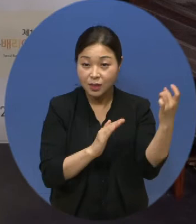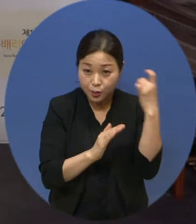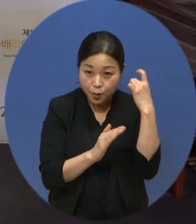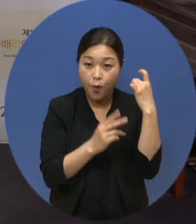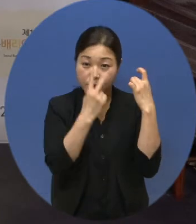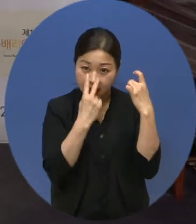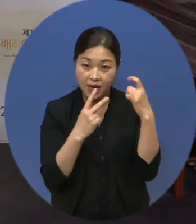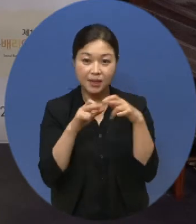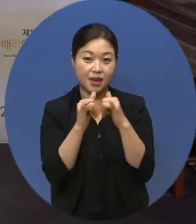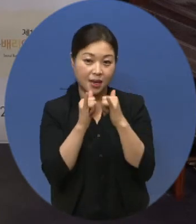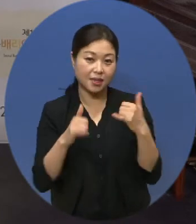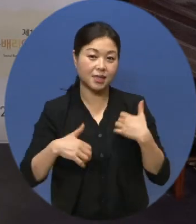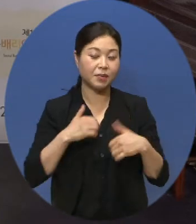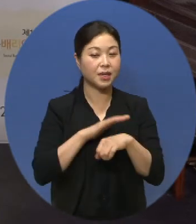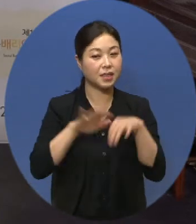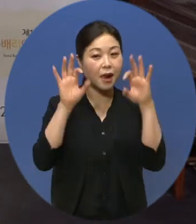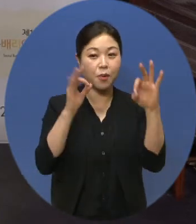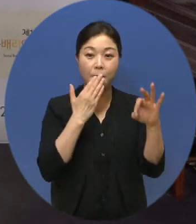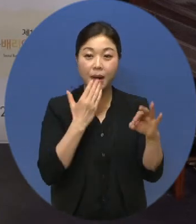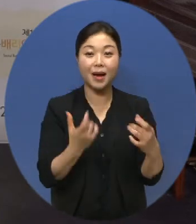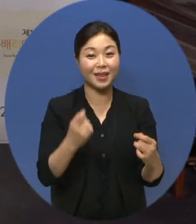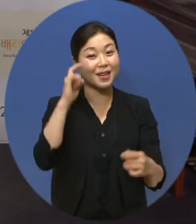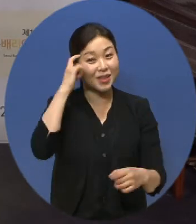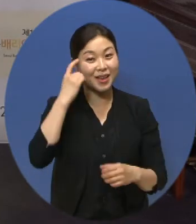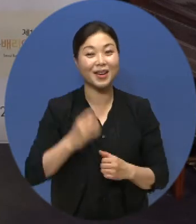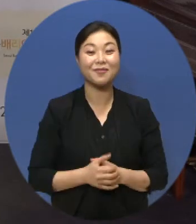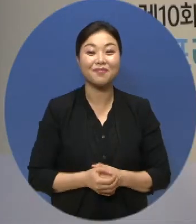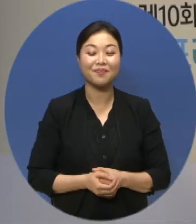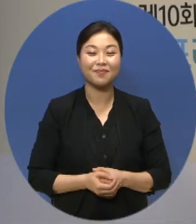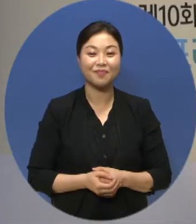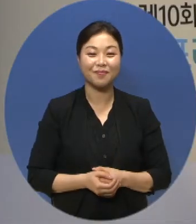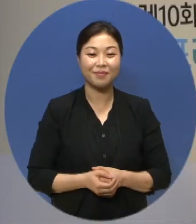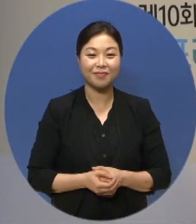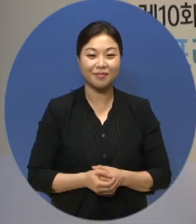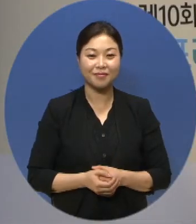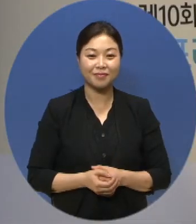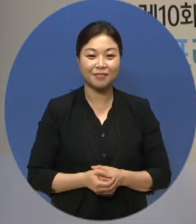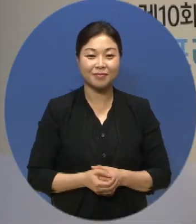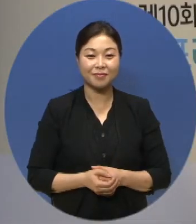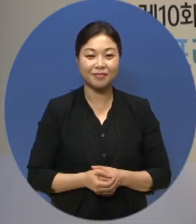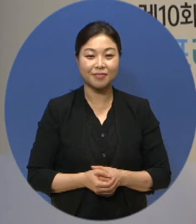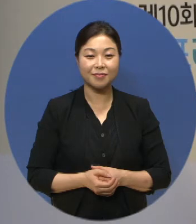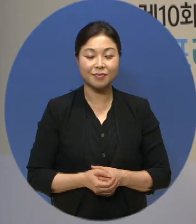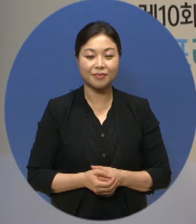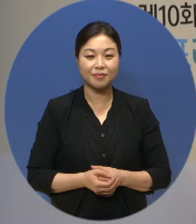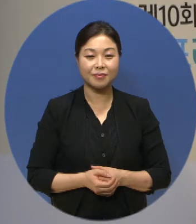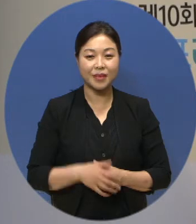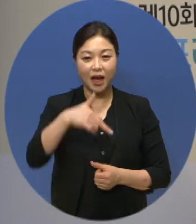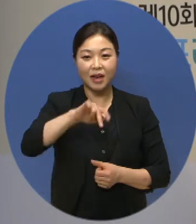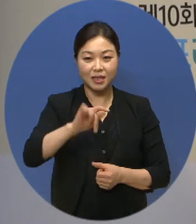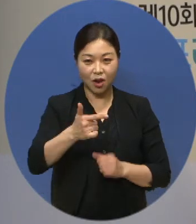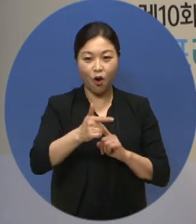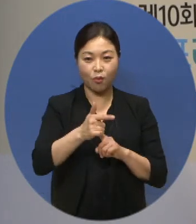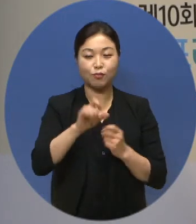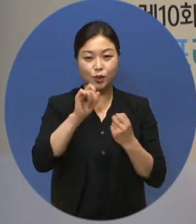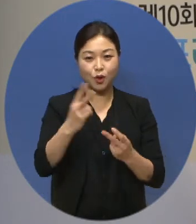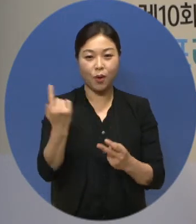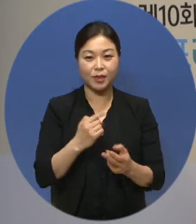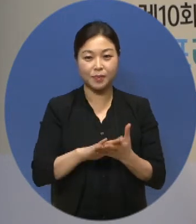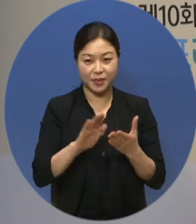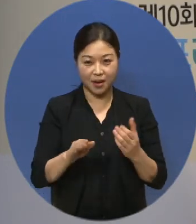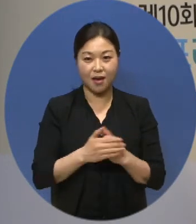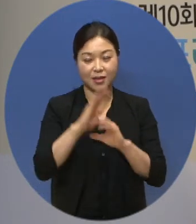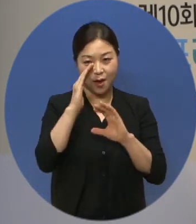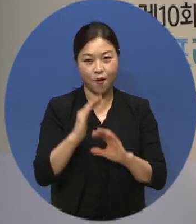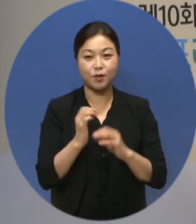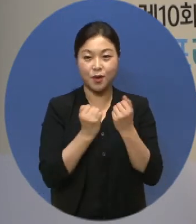더 재밌게 감상을 하실 수 있지 않을까 하는 생각이 듭니다. 자, 이번에는 전부 치러 왔습니다 얘기를 해보겠습니다.